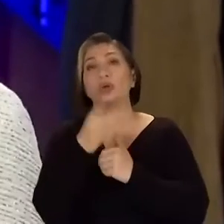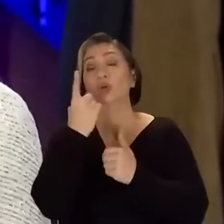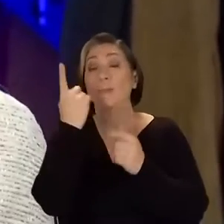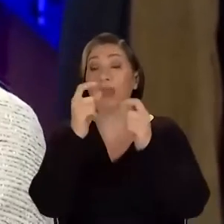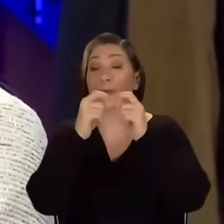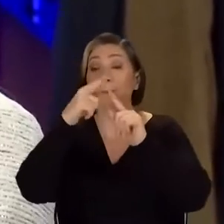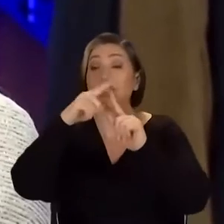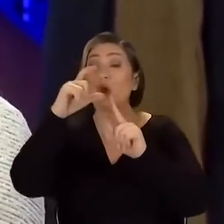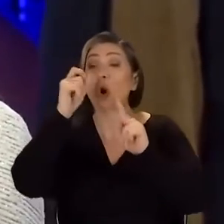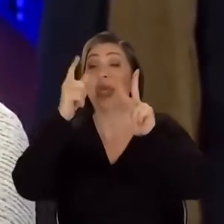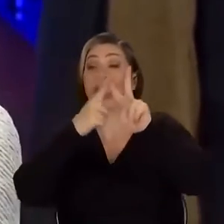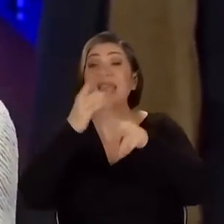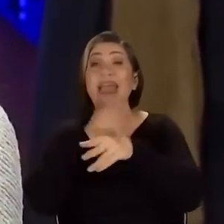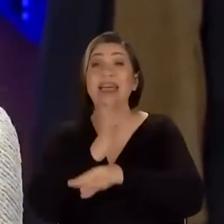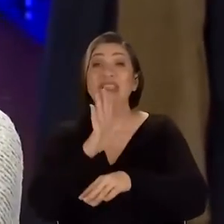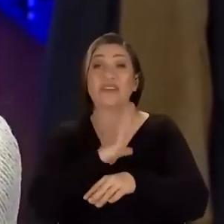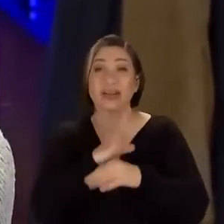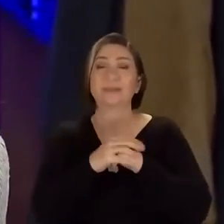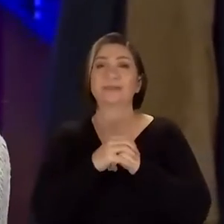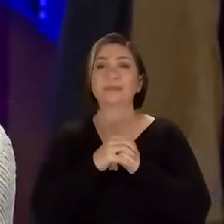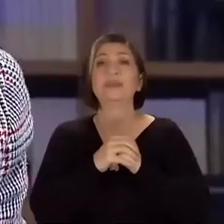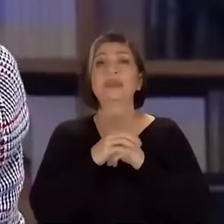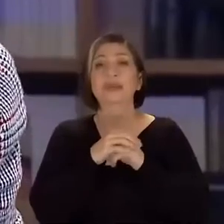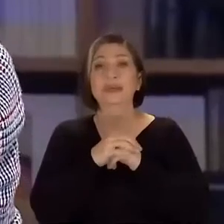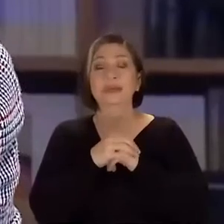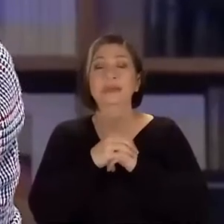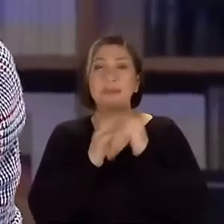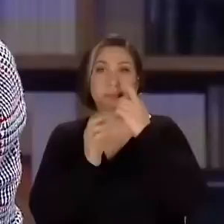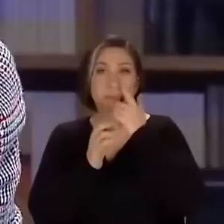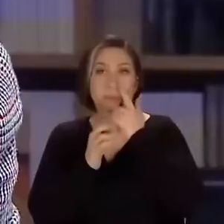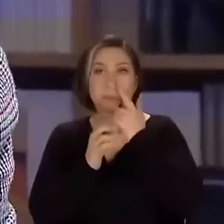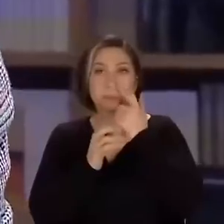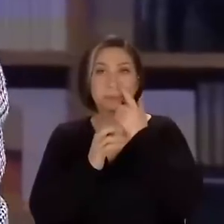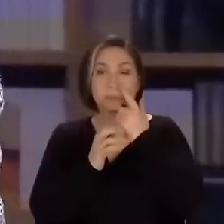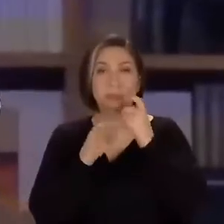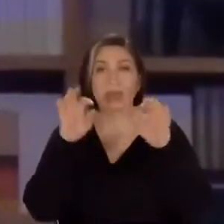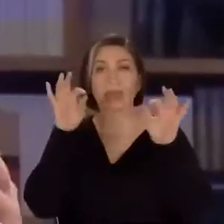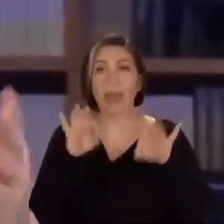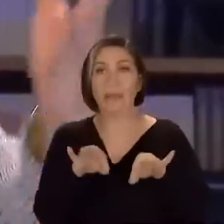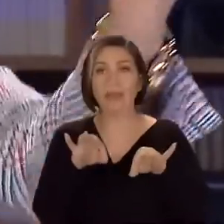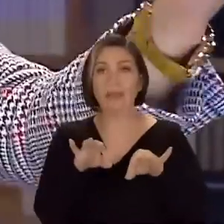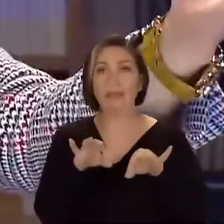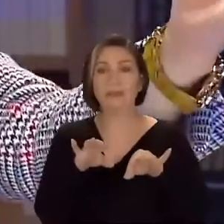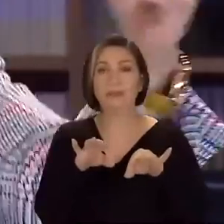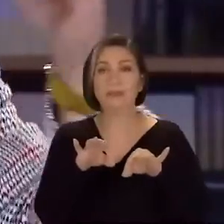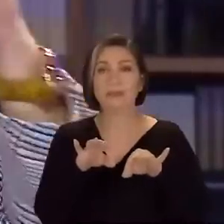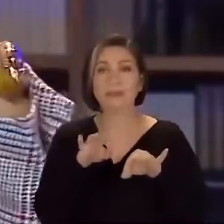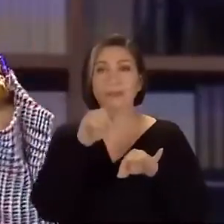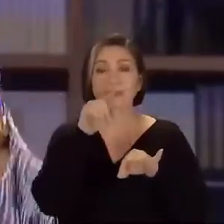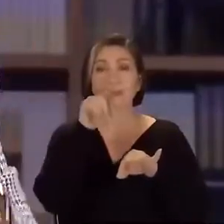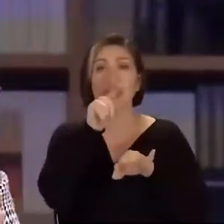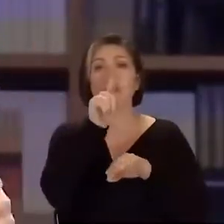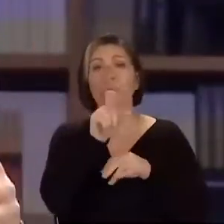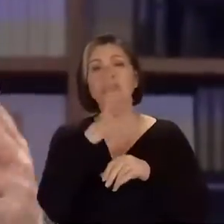bir Bitcoin gerçeği var. Beraberinde de kripto Peki. paralar. Şimdi hemen size